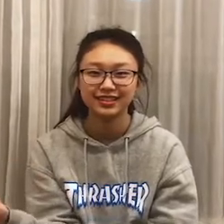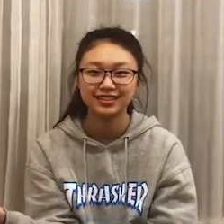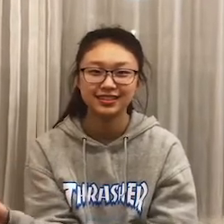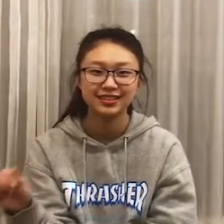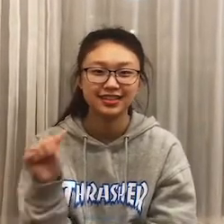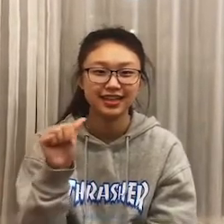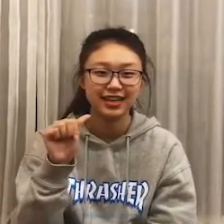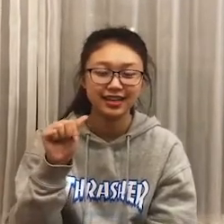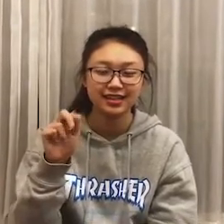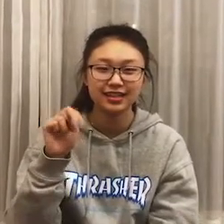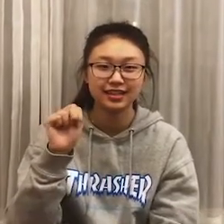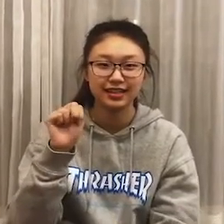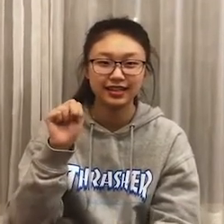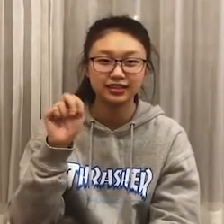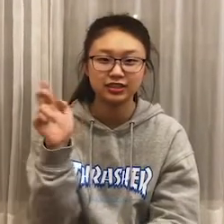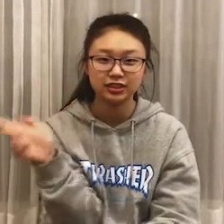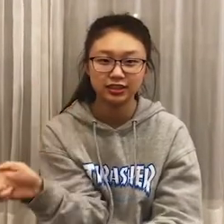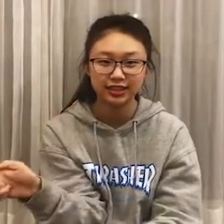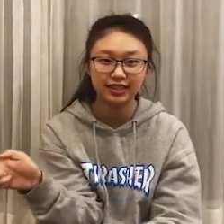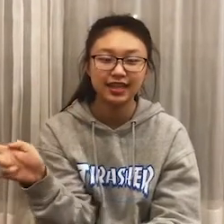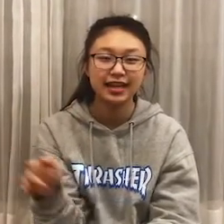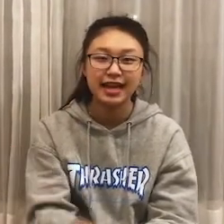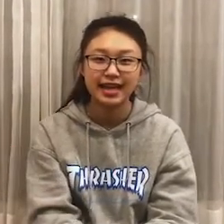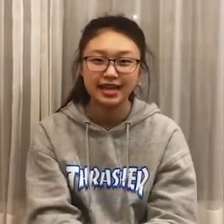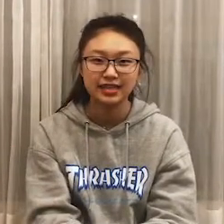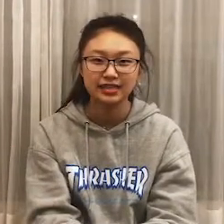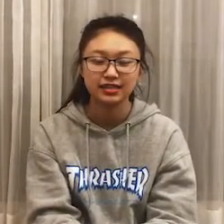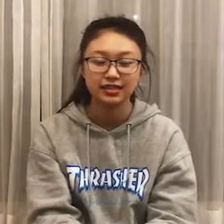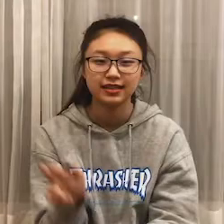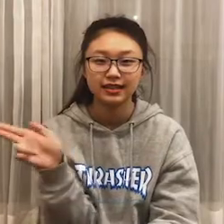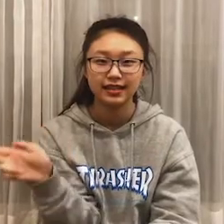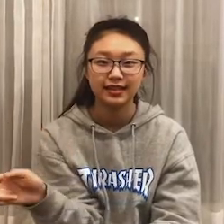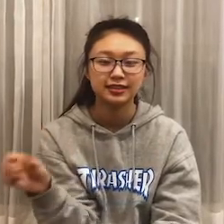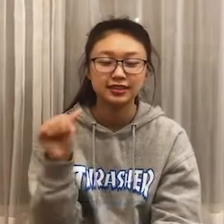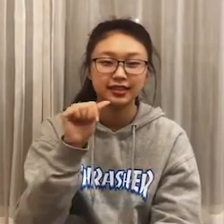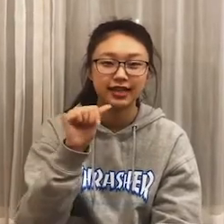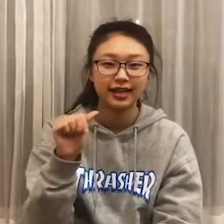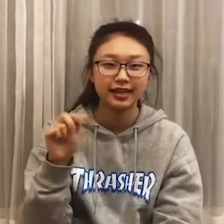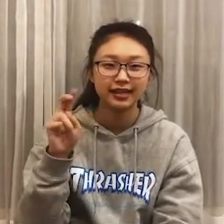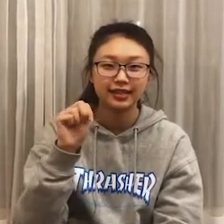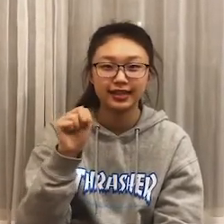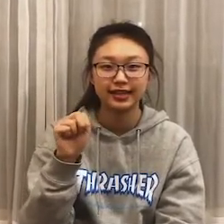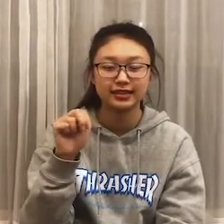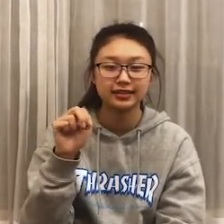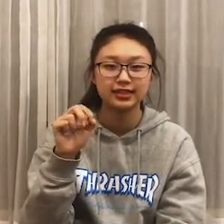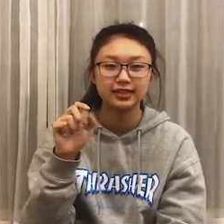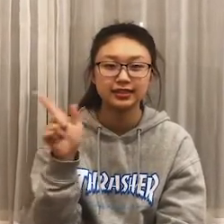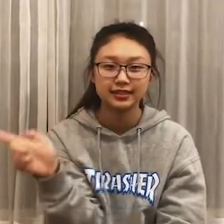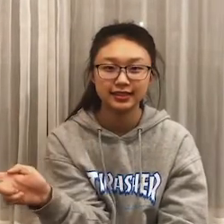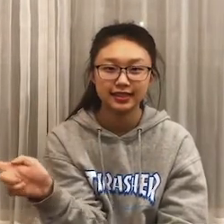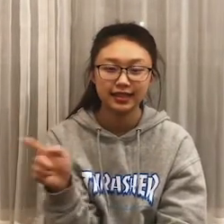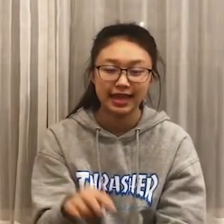Apart from what I just said, it also has the meaning of to hang up. For example, 挂电话 means to hang up on the